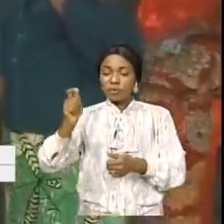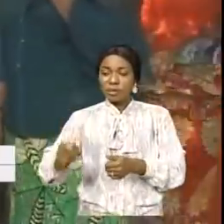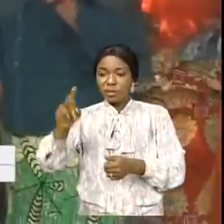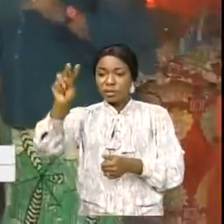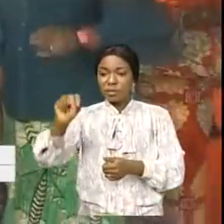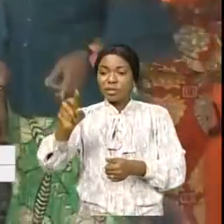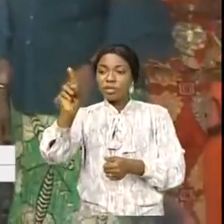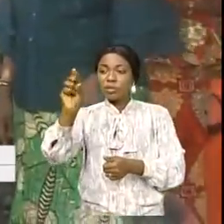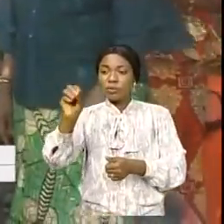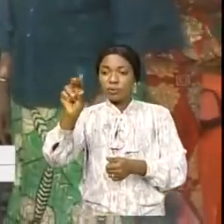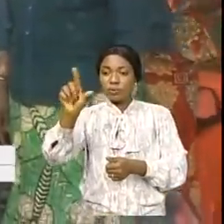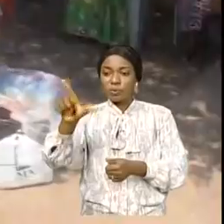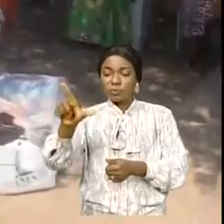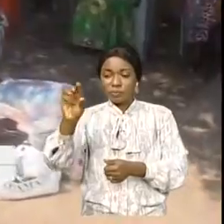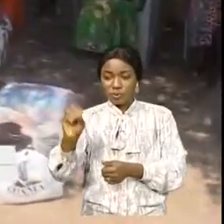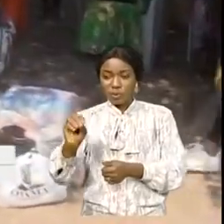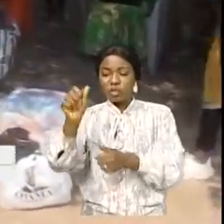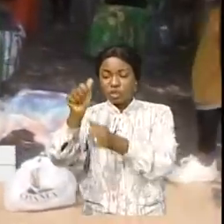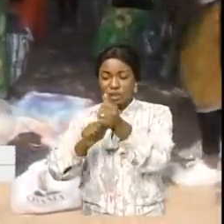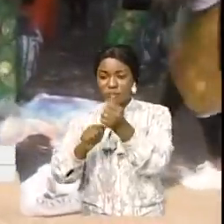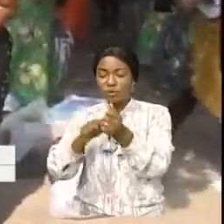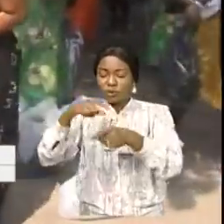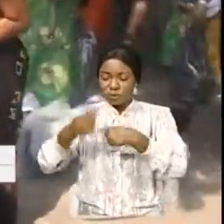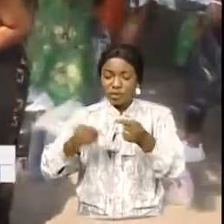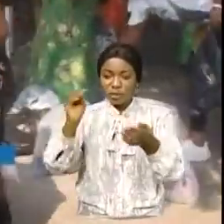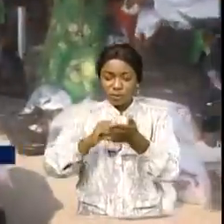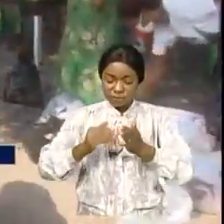réception de leurs dons. À chacun donc d'emboîter les pas.